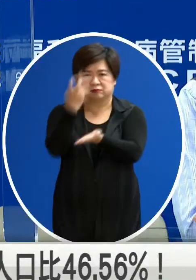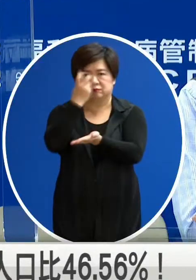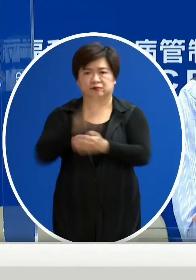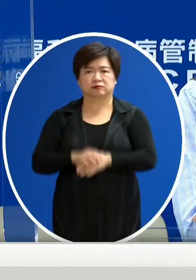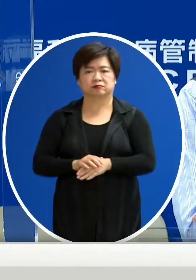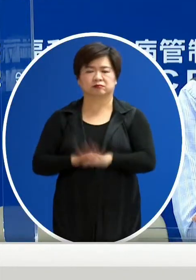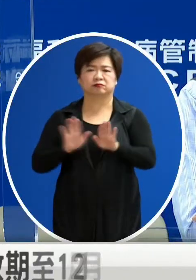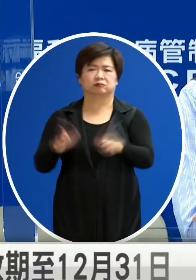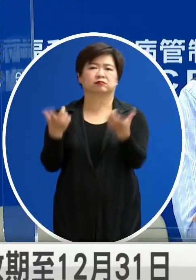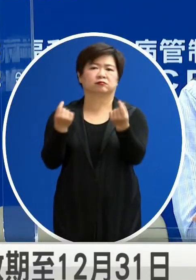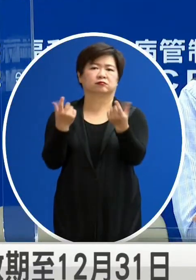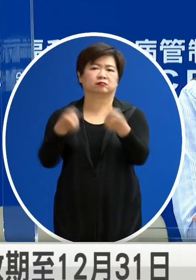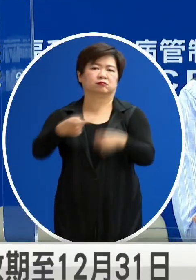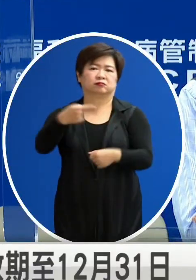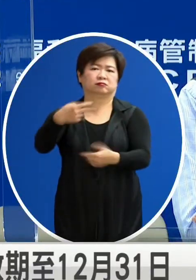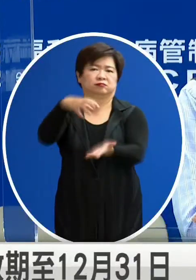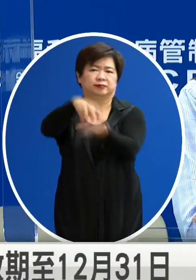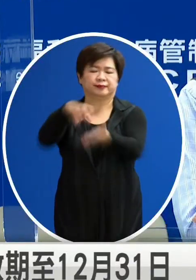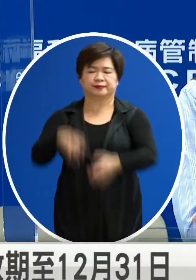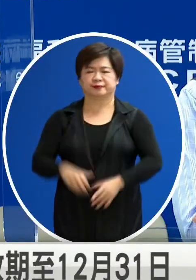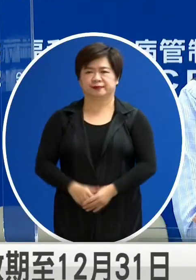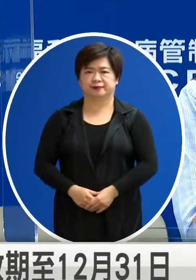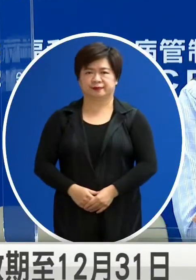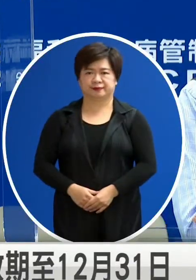报告是阴性。